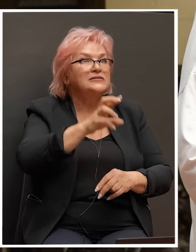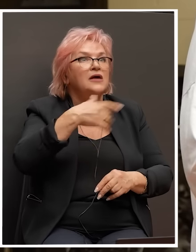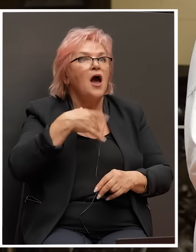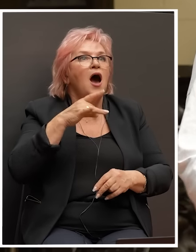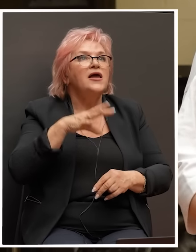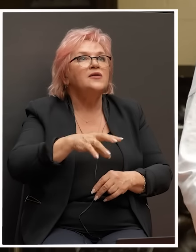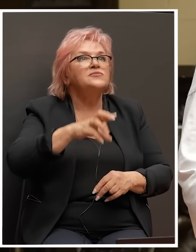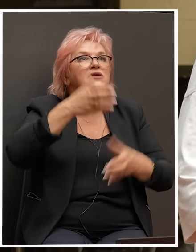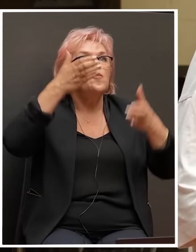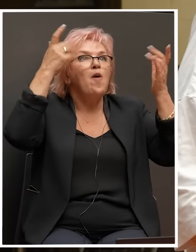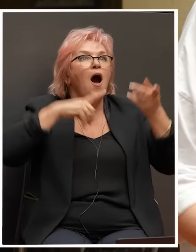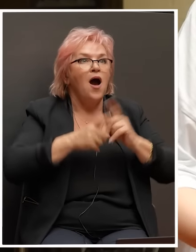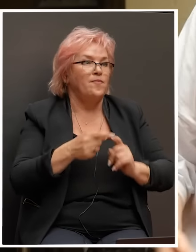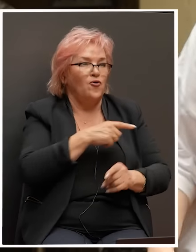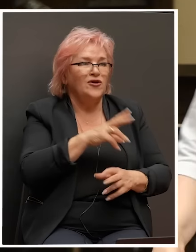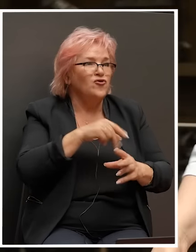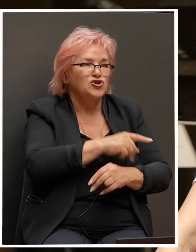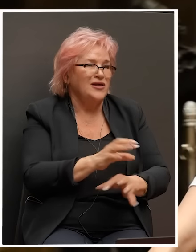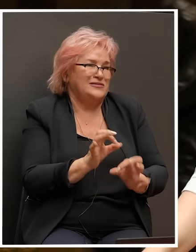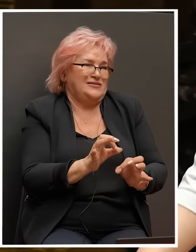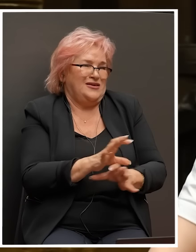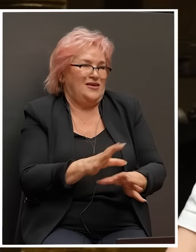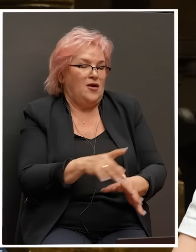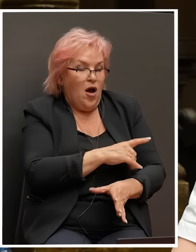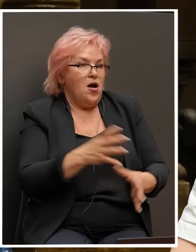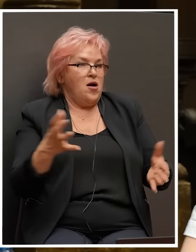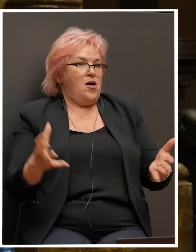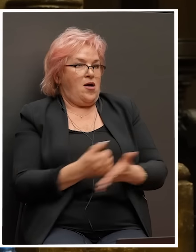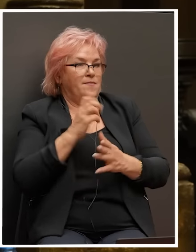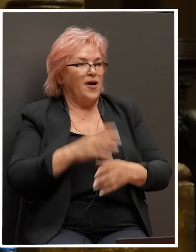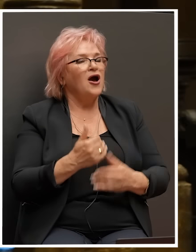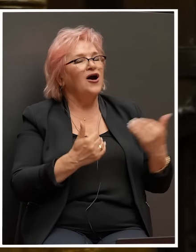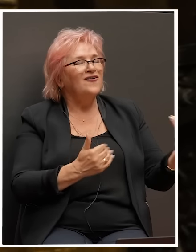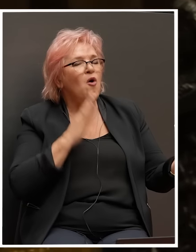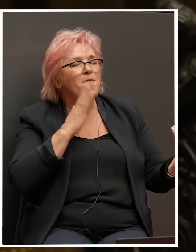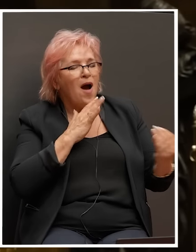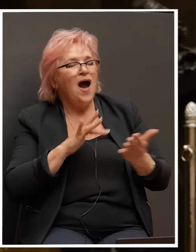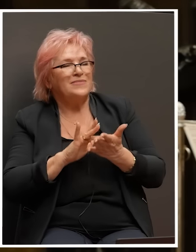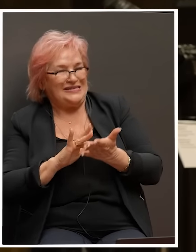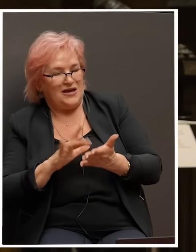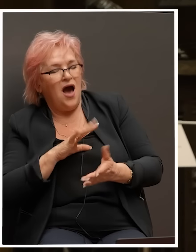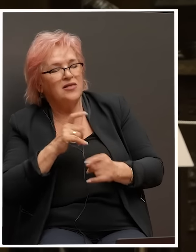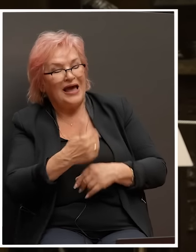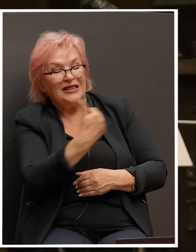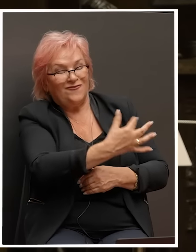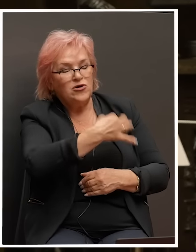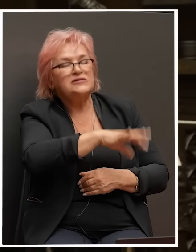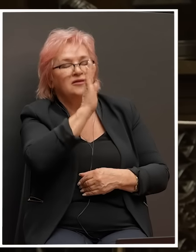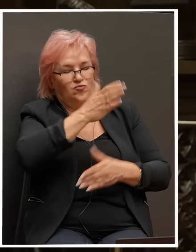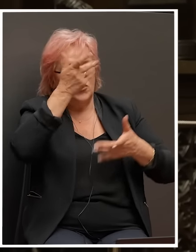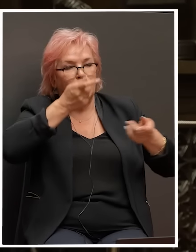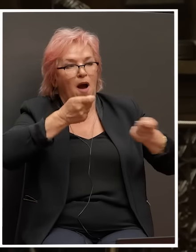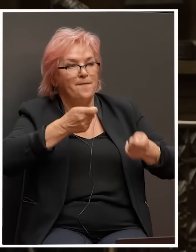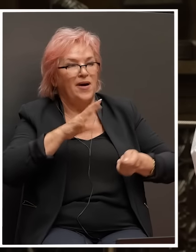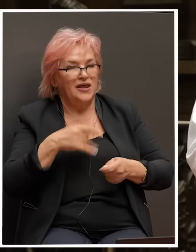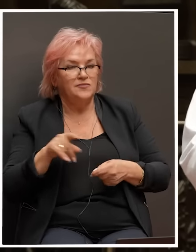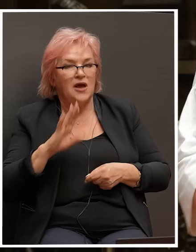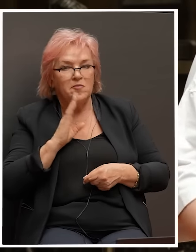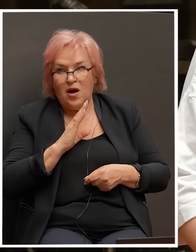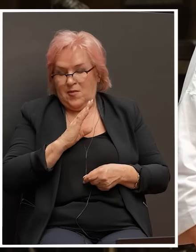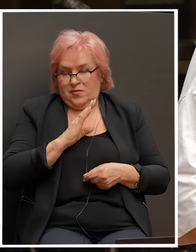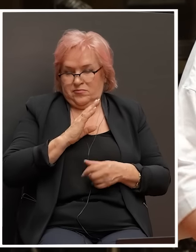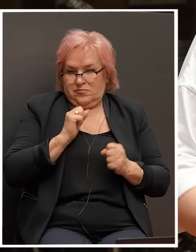были приблизительно никакие. Но там есть легенда про то, что его матери цыганка предсказала, что твой сын станет папой римским, и